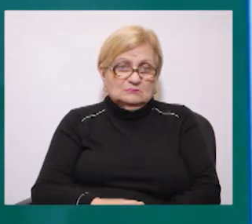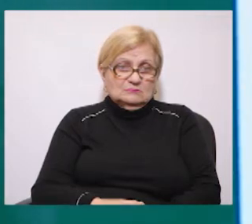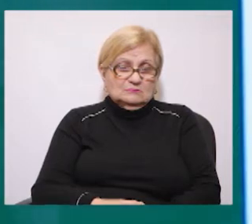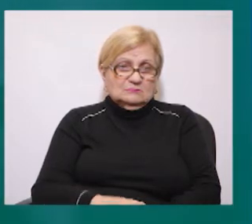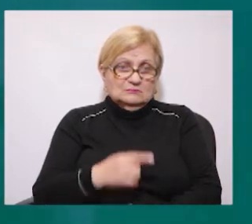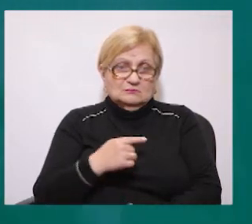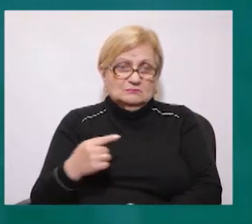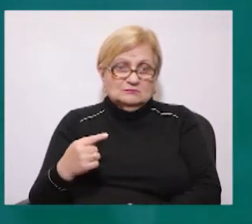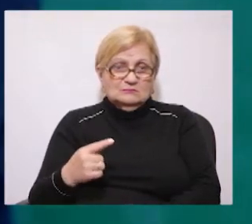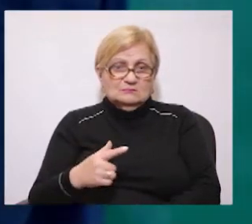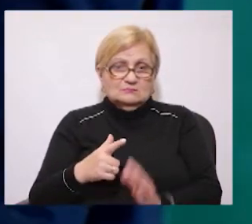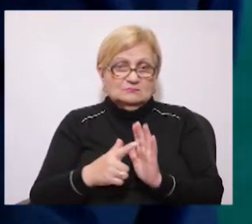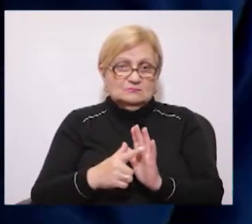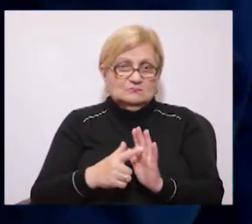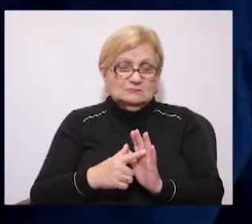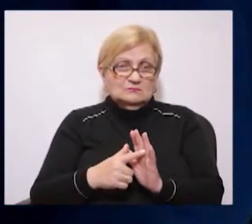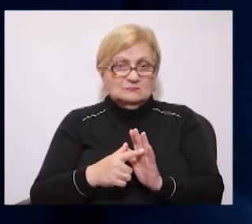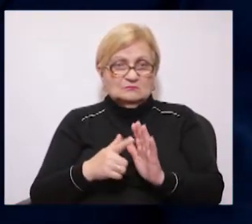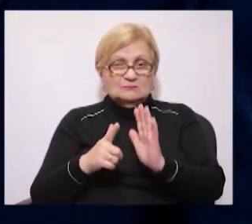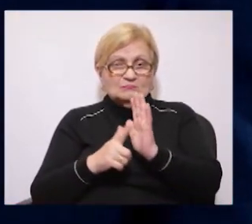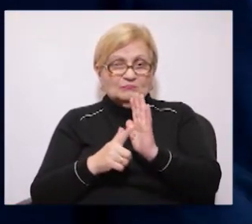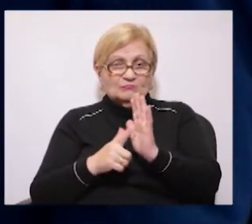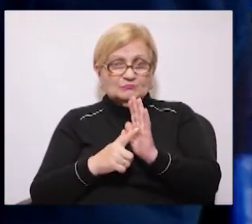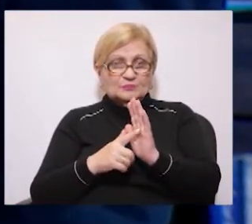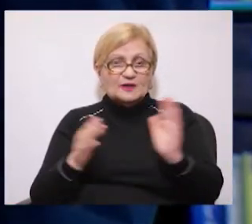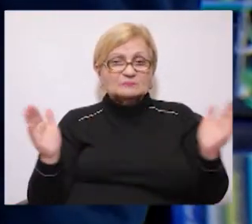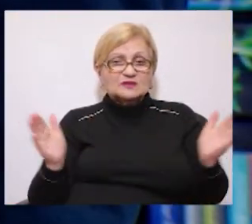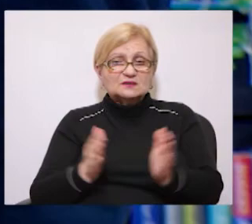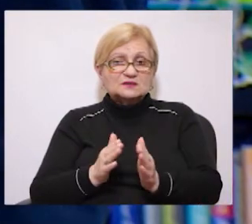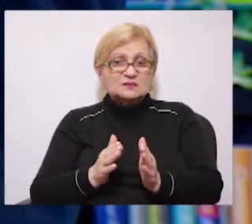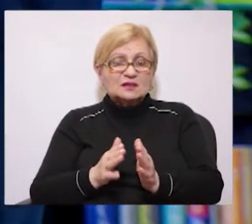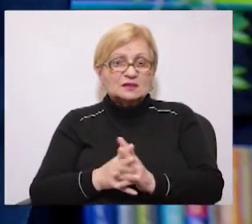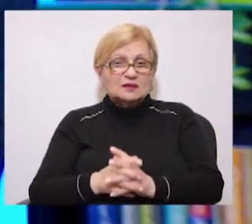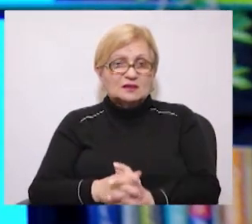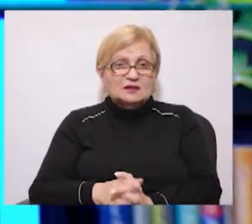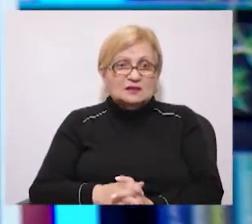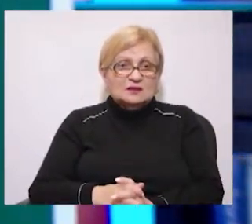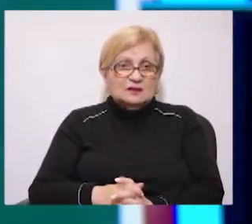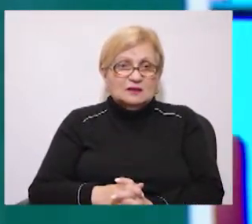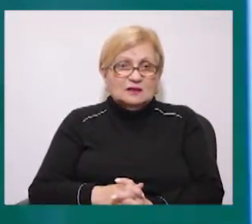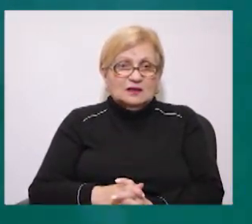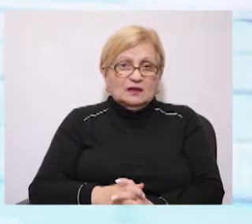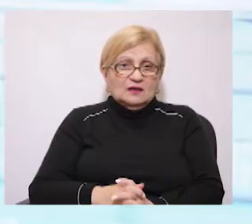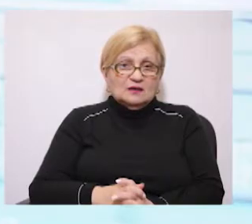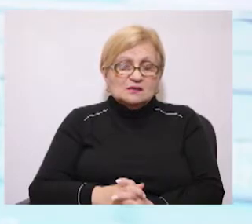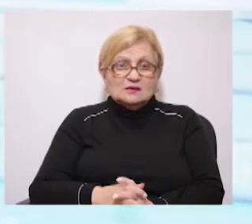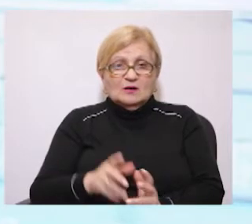მინუს 7. 7-ზე რამდენით ნაკლებია? რამდენია მათ შორის?